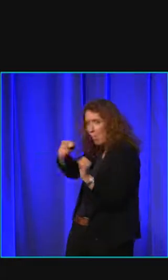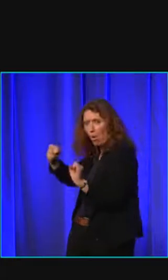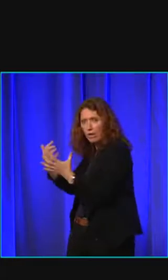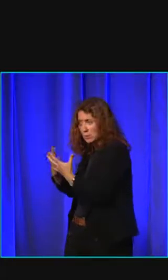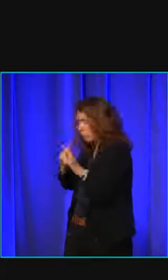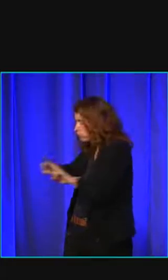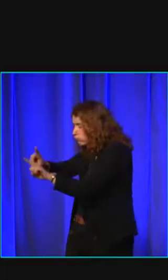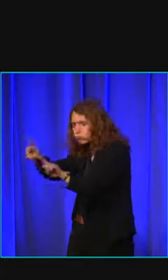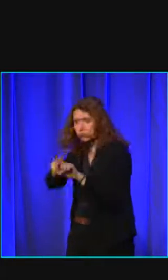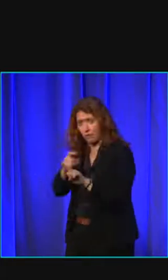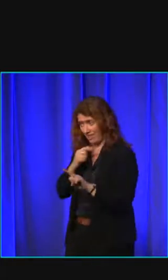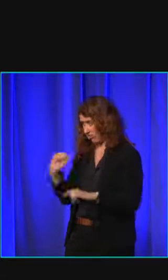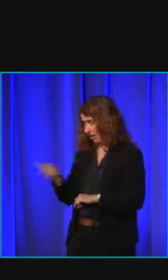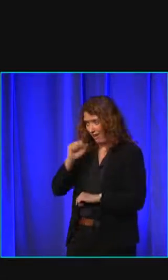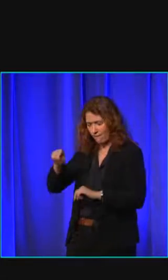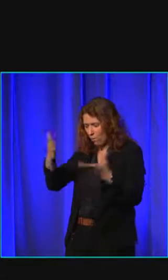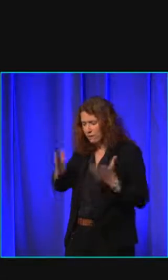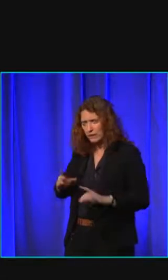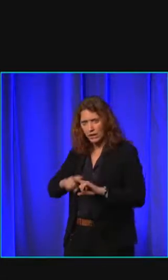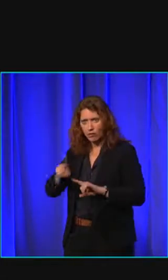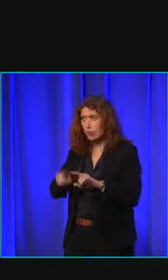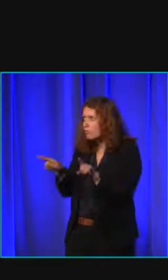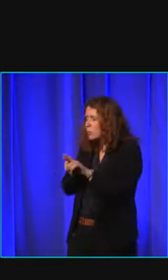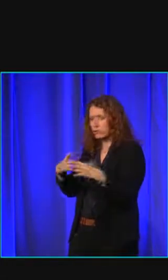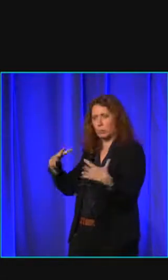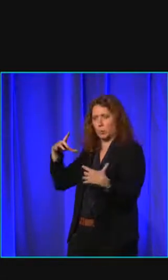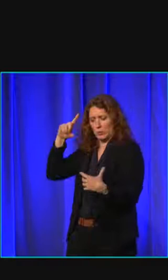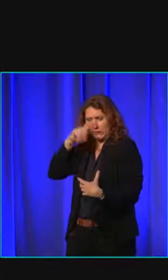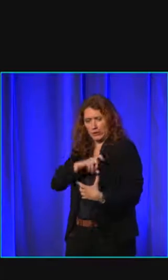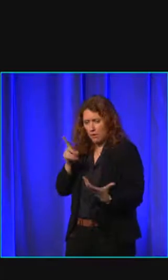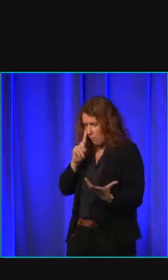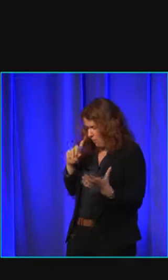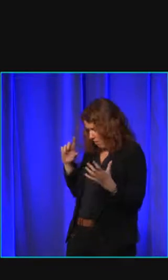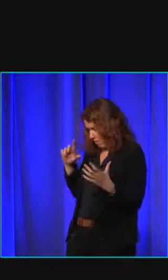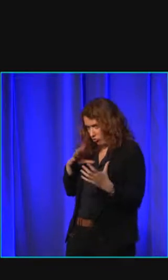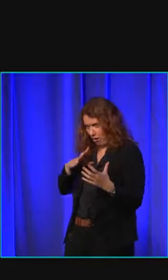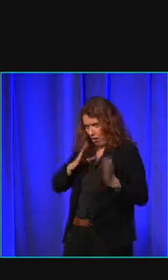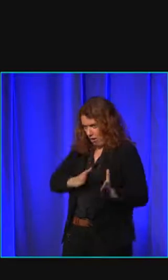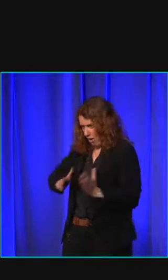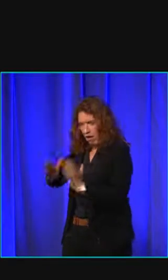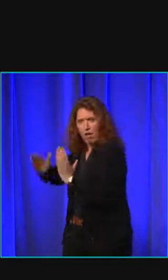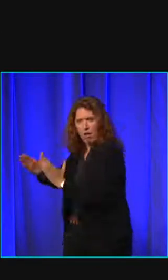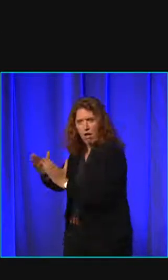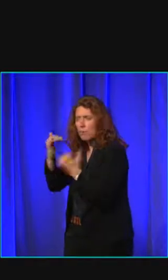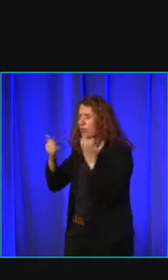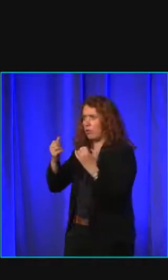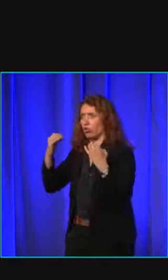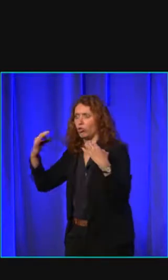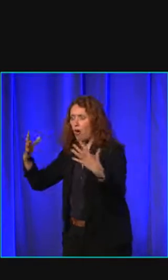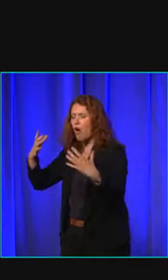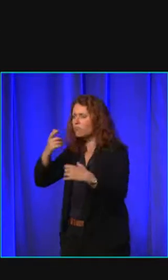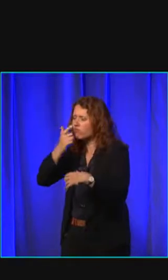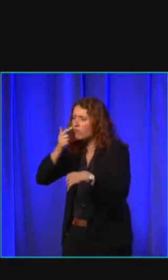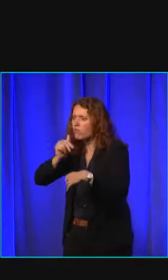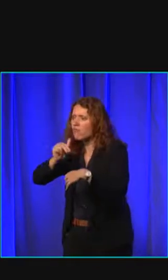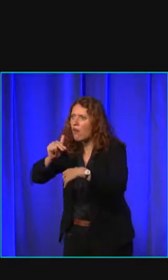Et ce qui est très difficile, c'est qu'ils ont une forte contrainte temporelle. S'ils prennent le temps de décider, eh bien, l'action, elle se